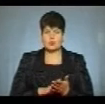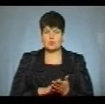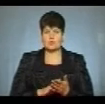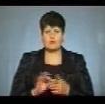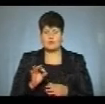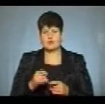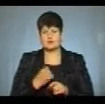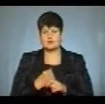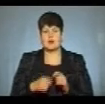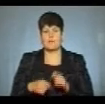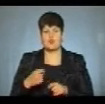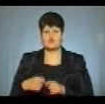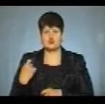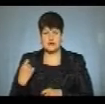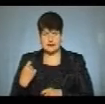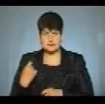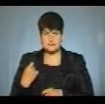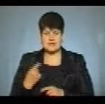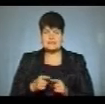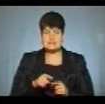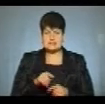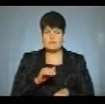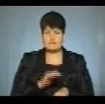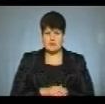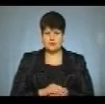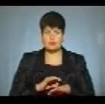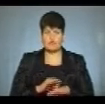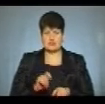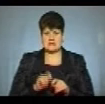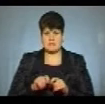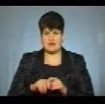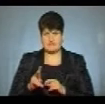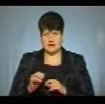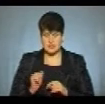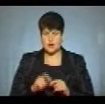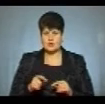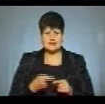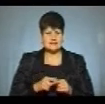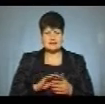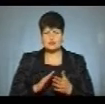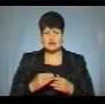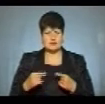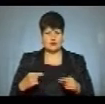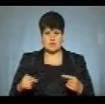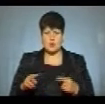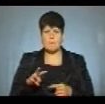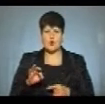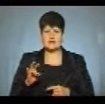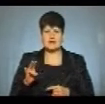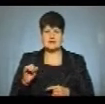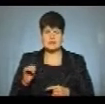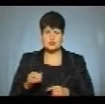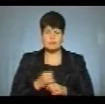та правопорушення, і за цим фактом проводиться перевірка. Люди з цих ситуацій виходять по-різному. Наприклад, в Монастириську